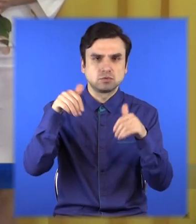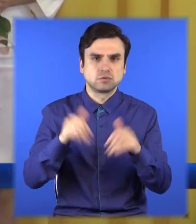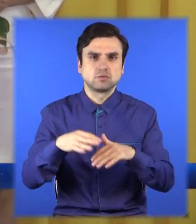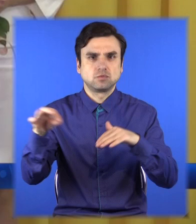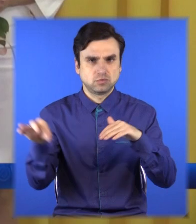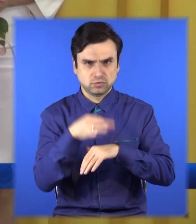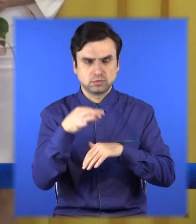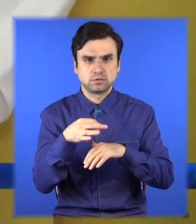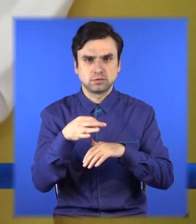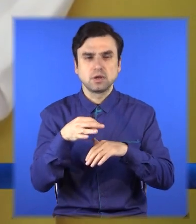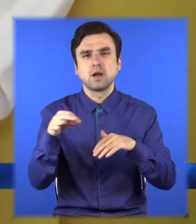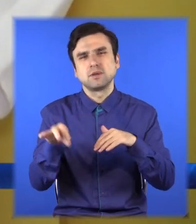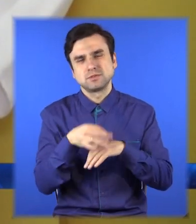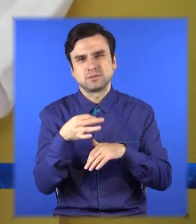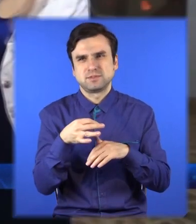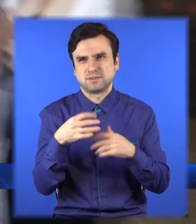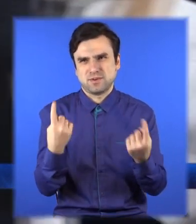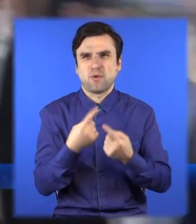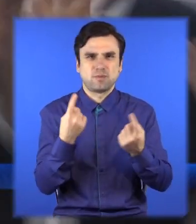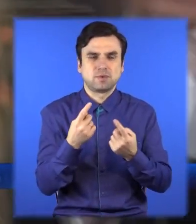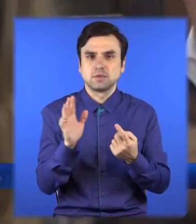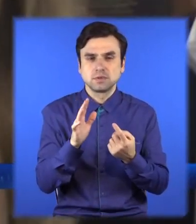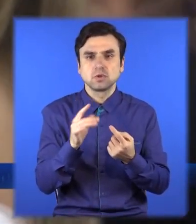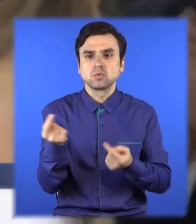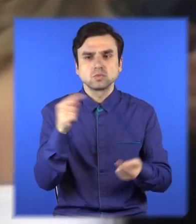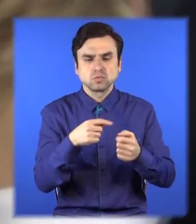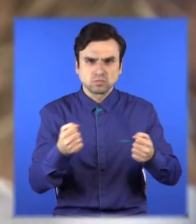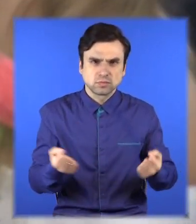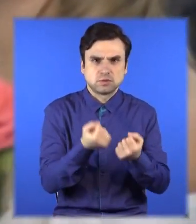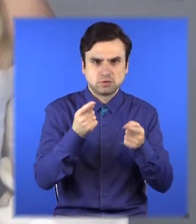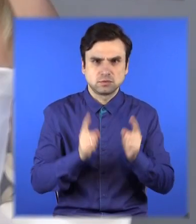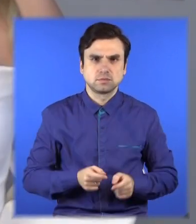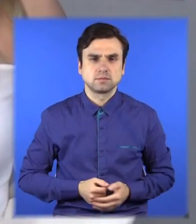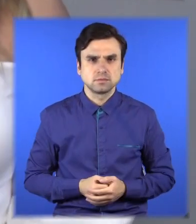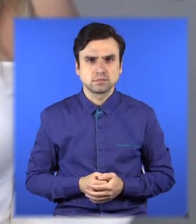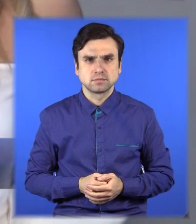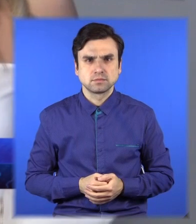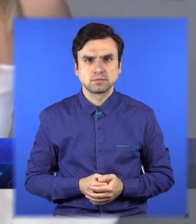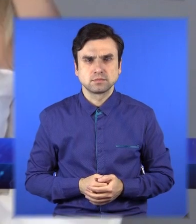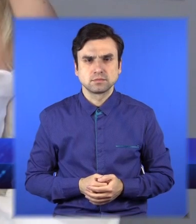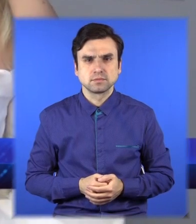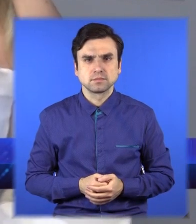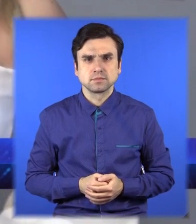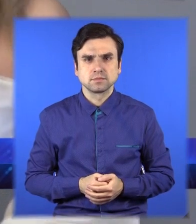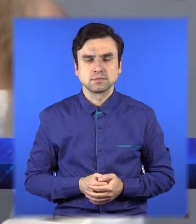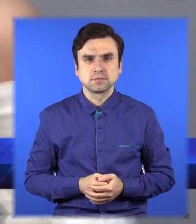чоловіком і дружиною одне для одного, а перш за все – надійним плечем і підтримкою. Ми були в лагері, вона за мною